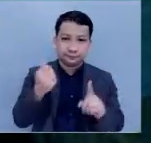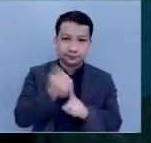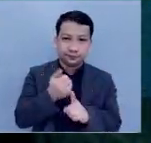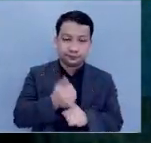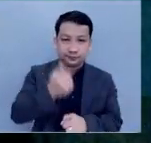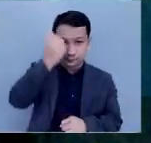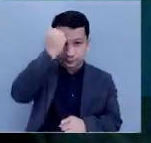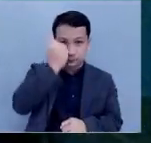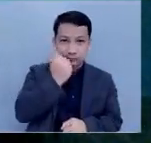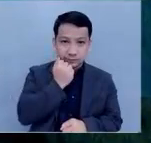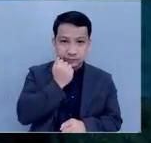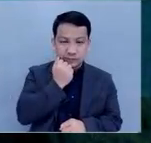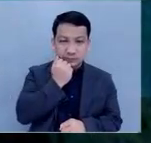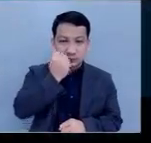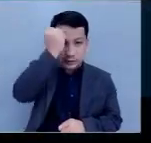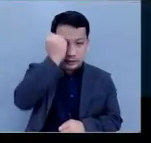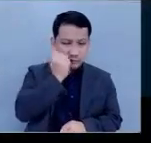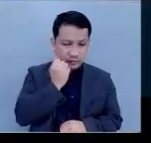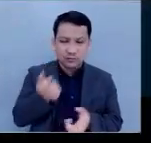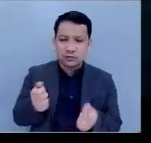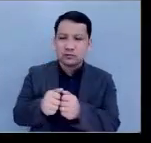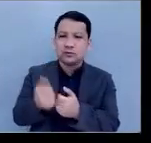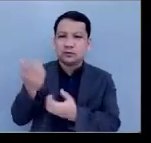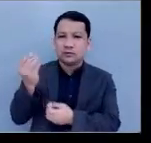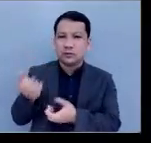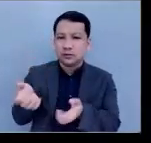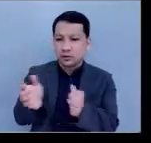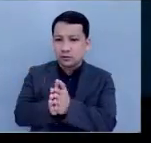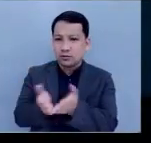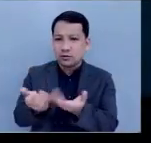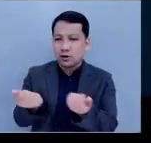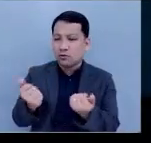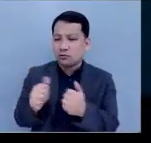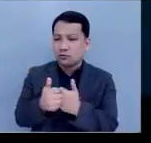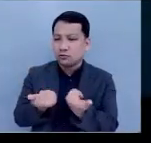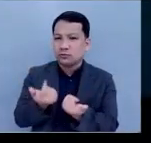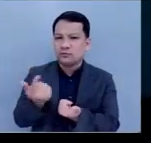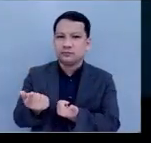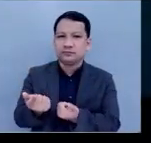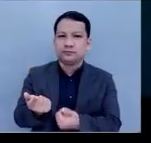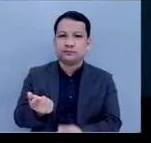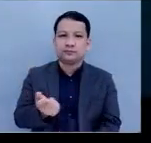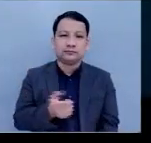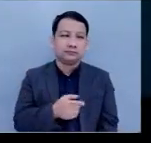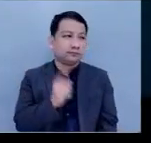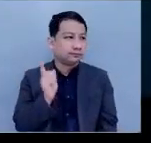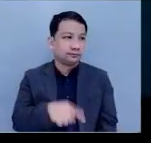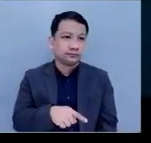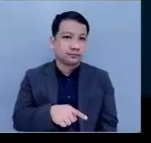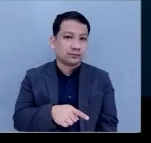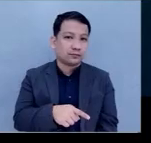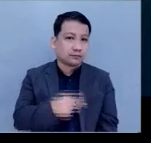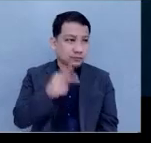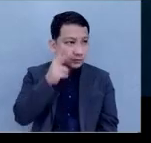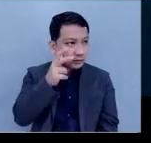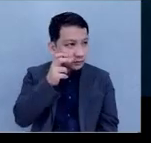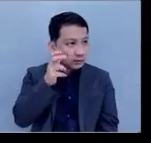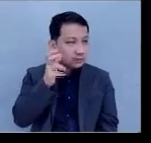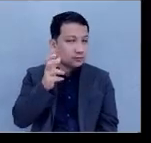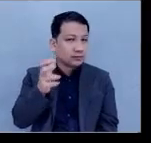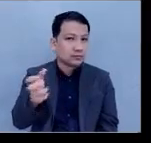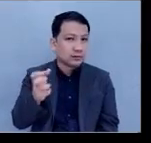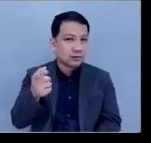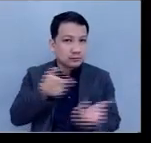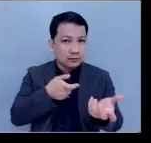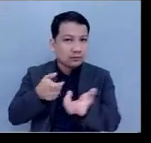sa lugar. Kinamusta ko po siya. Tapos sabi niya, yun nga po na rinig nga po yung